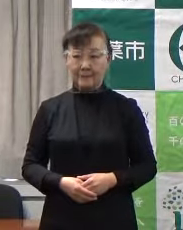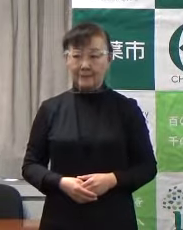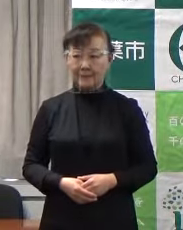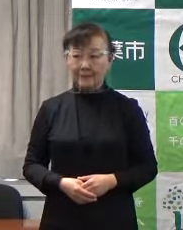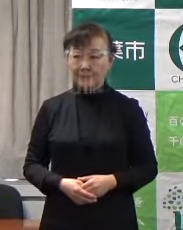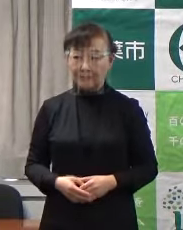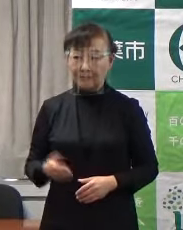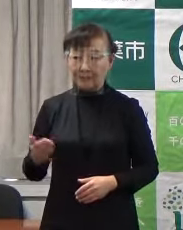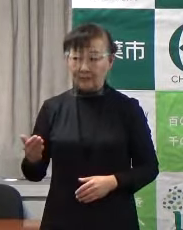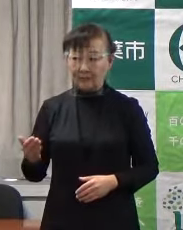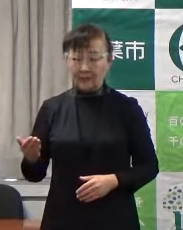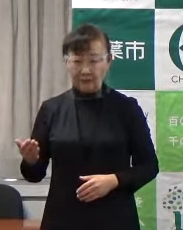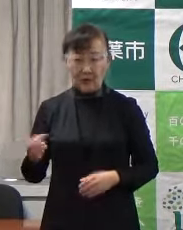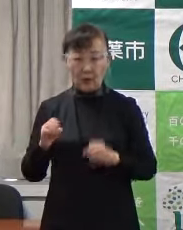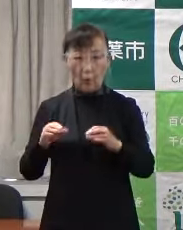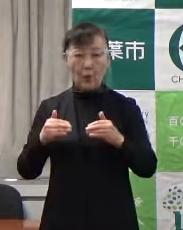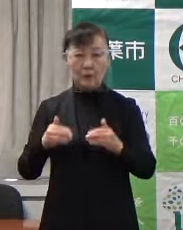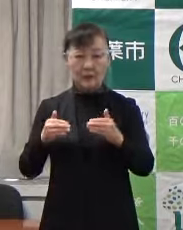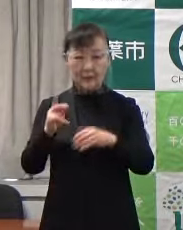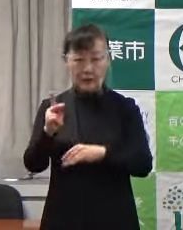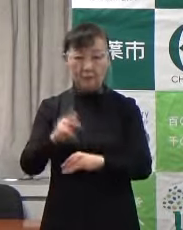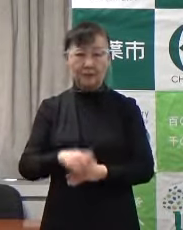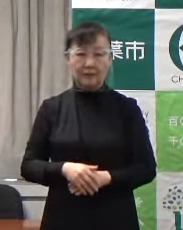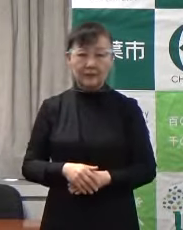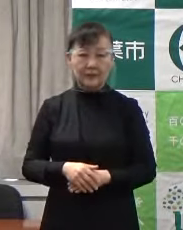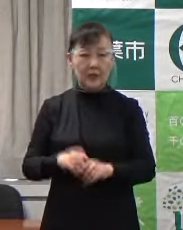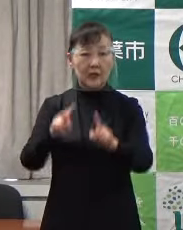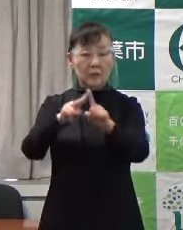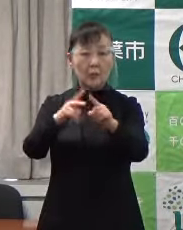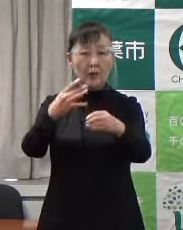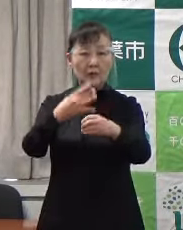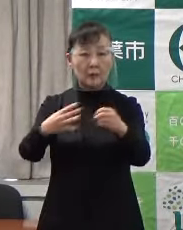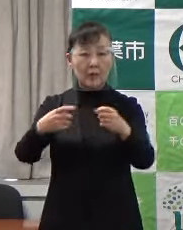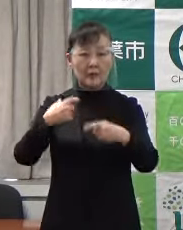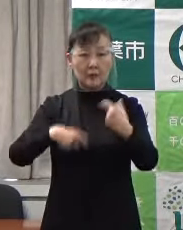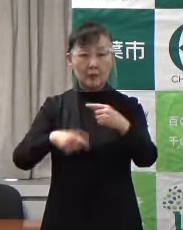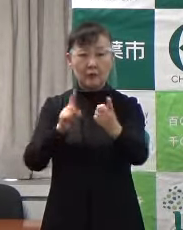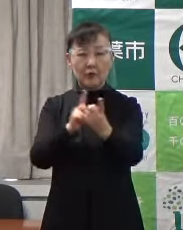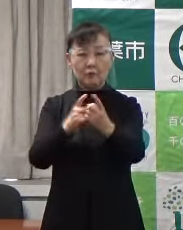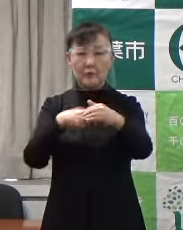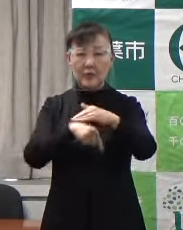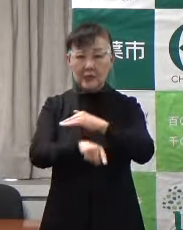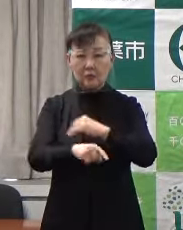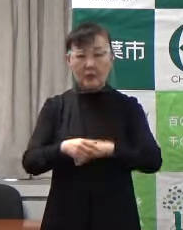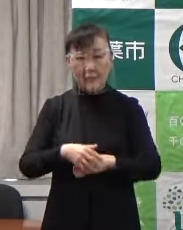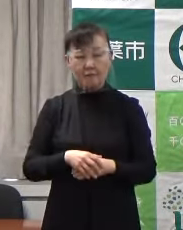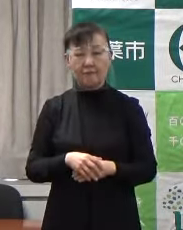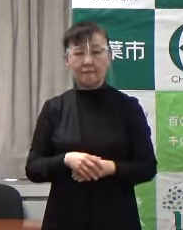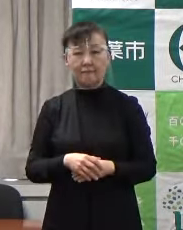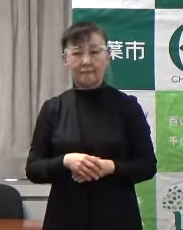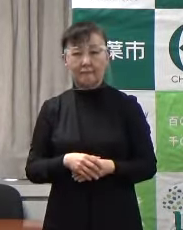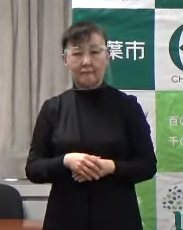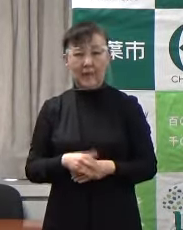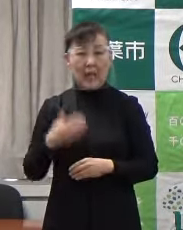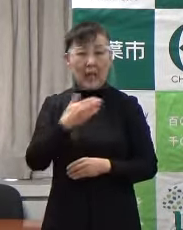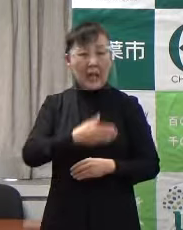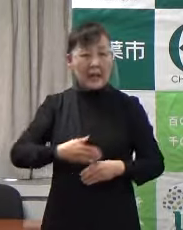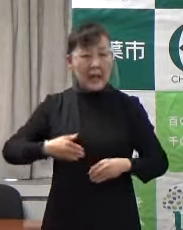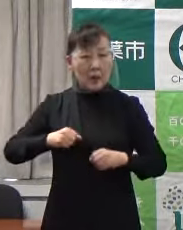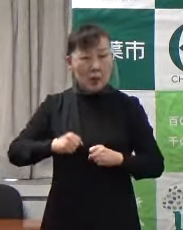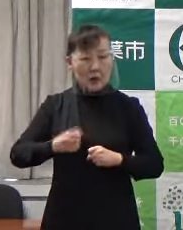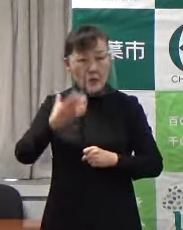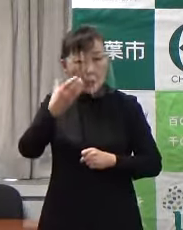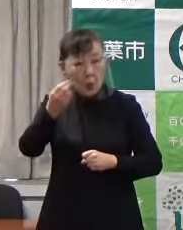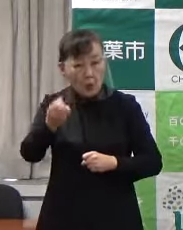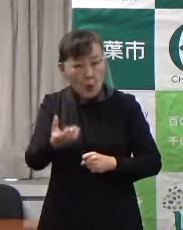どうぞ。健康推進課でございます。小学4年生を対象にしている理由としては、健康に興